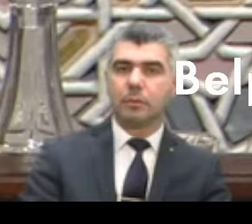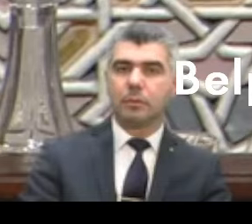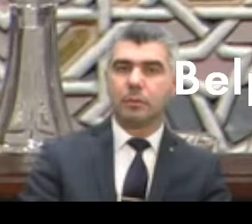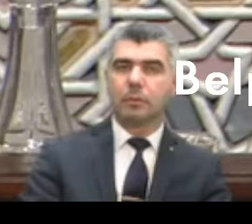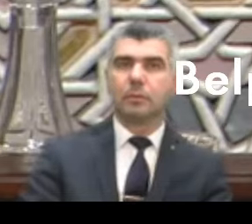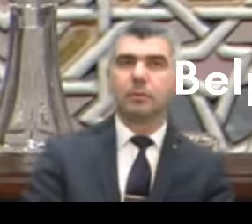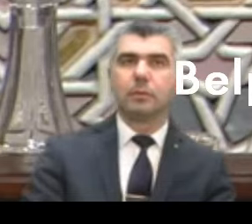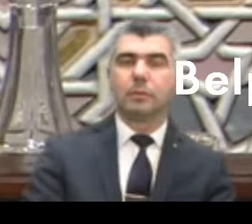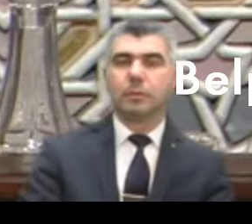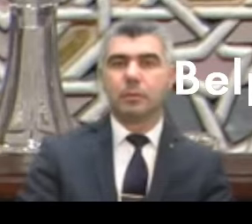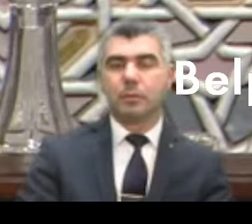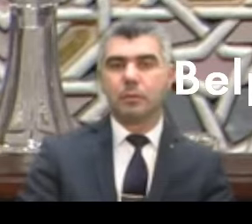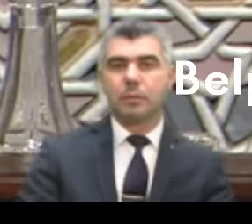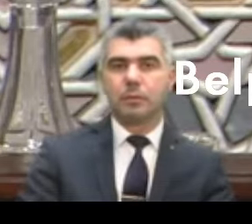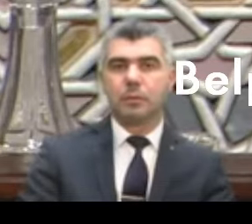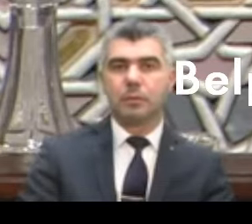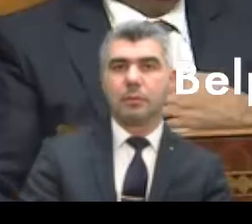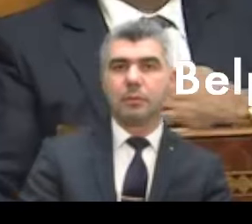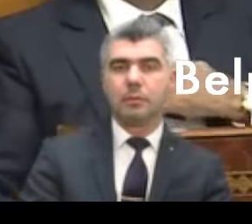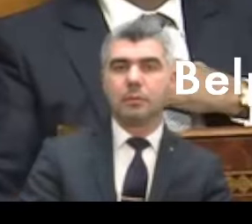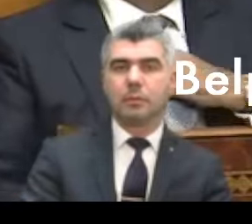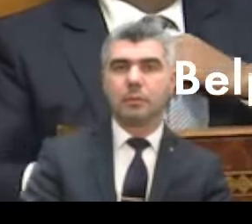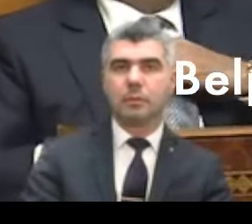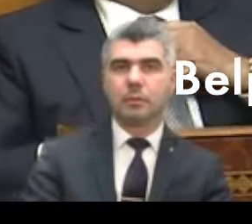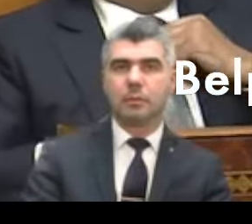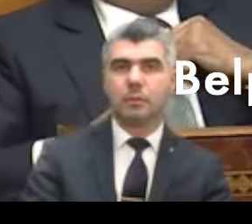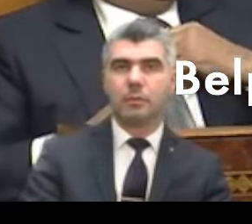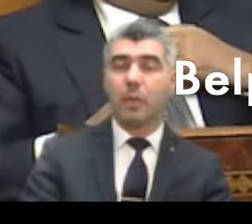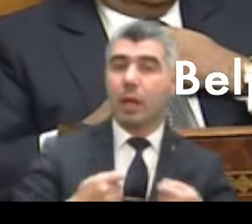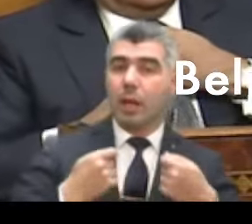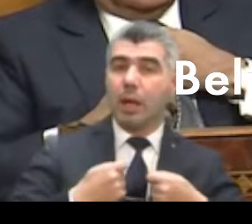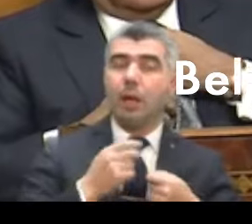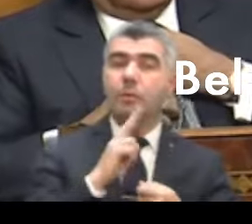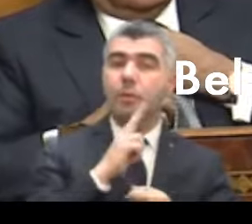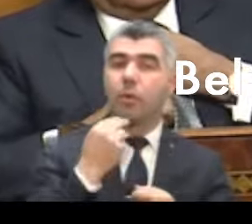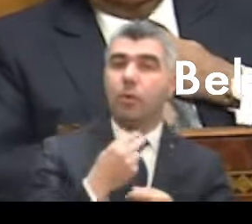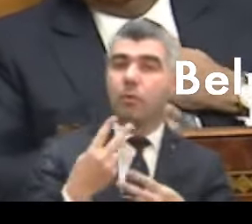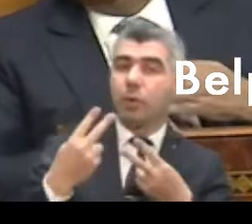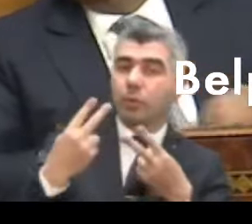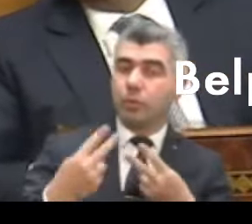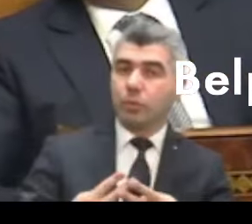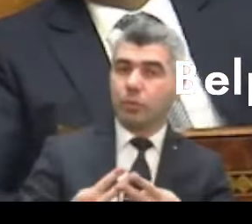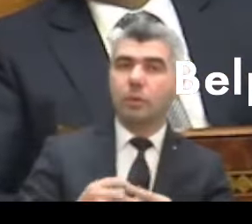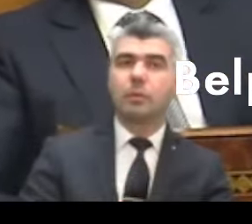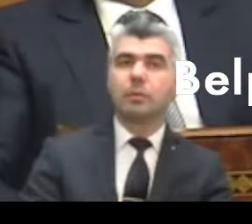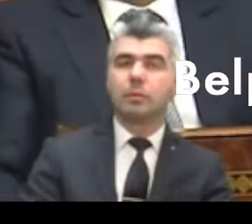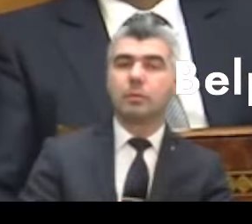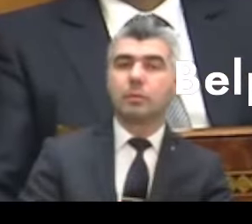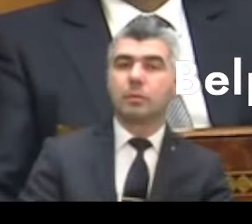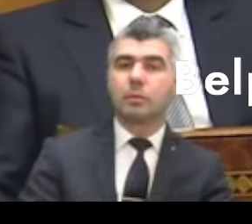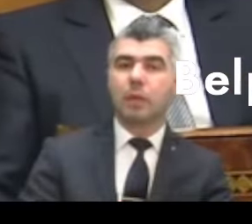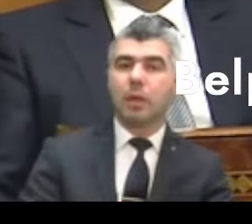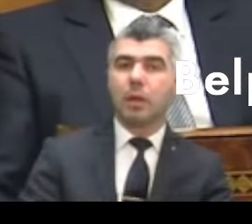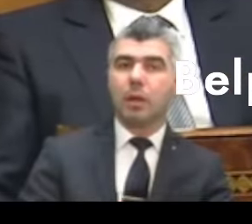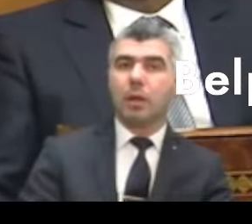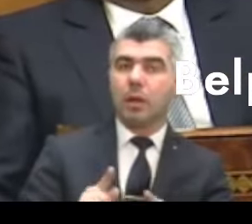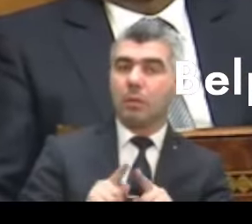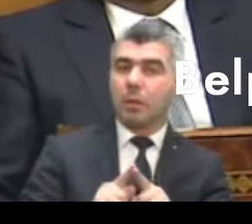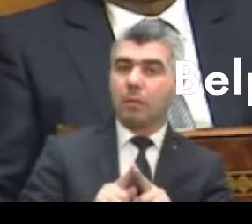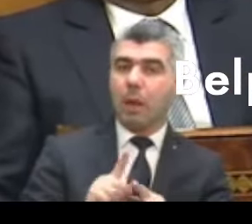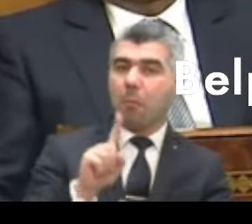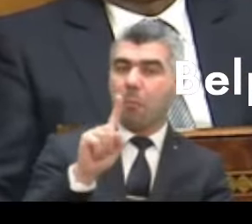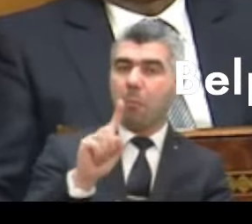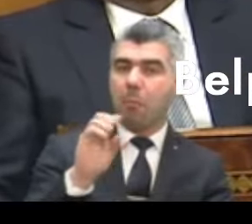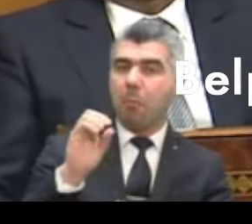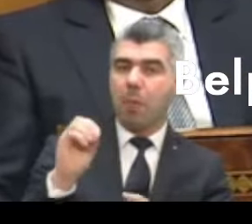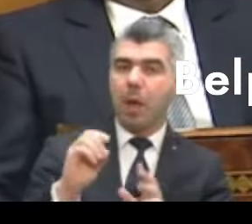تفاعلا تفاعلا سيده الرئيسه بالنسبه لرئيس الحكومه الحضور دياله في داخل قبه البرلمان بانه الماده 100